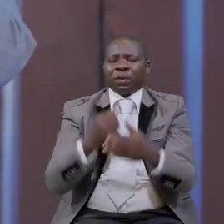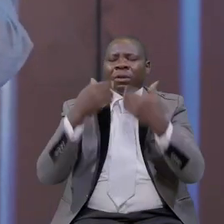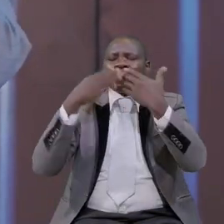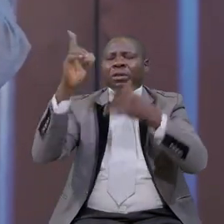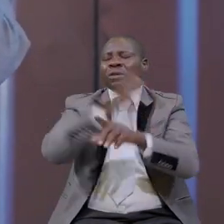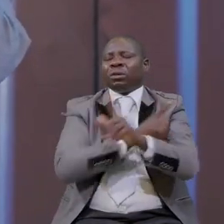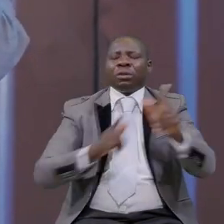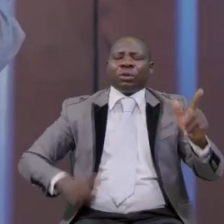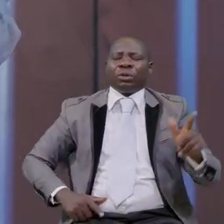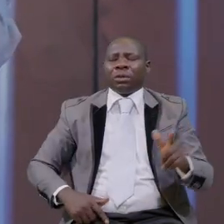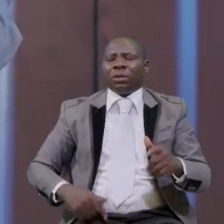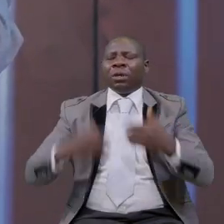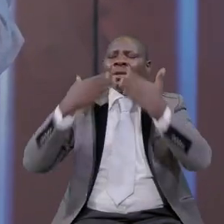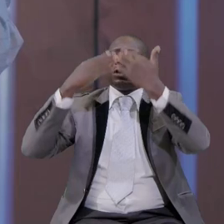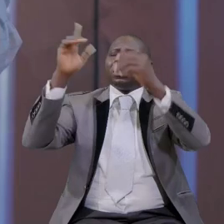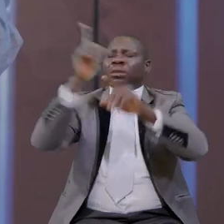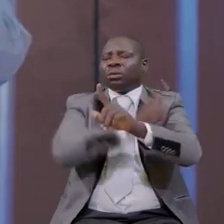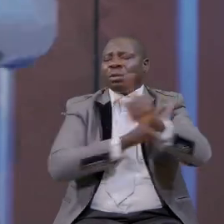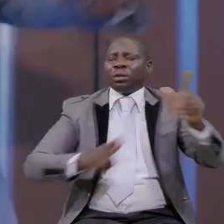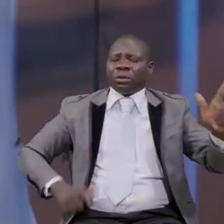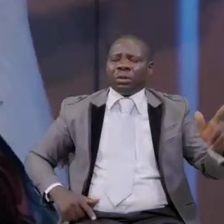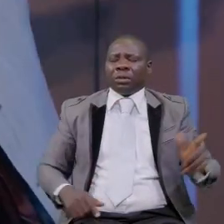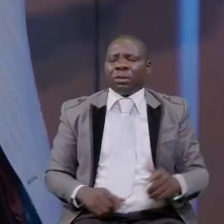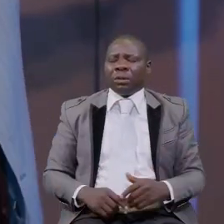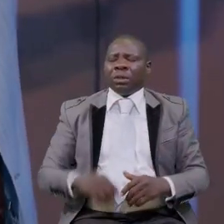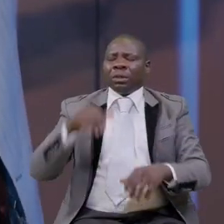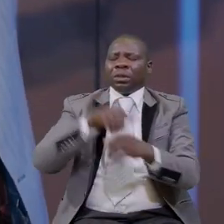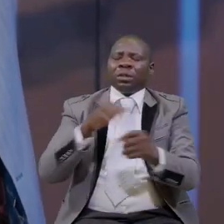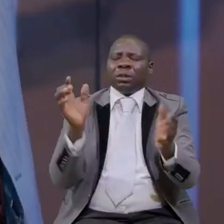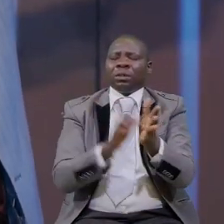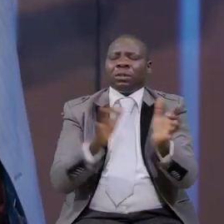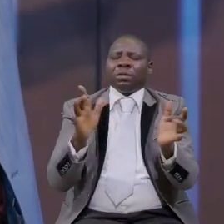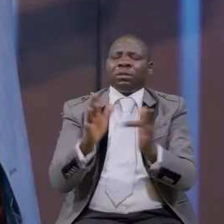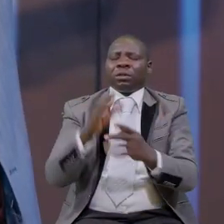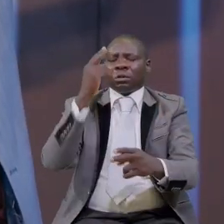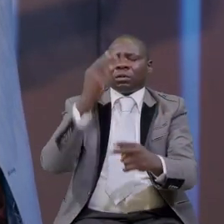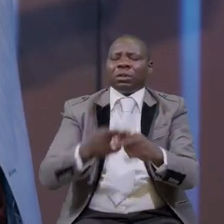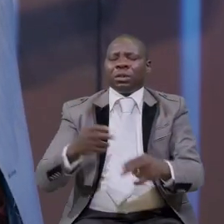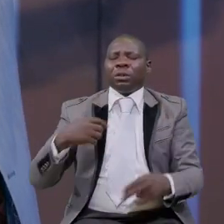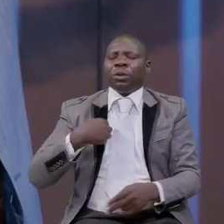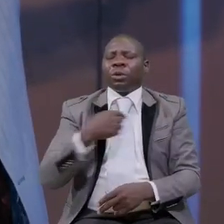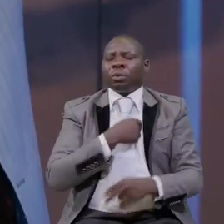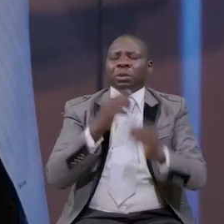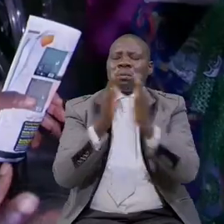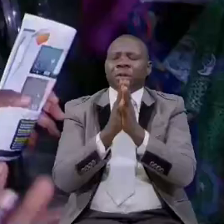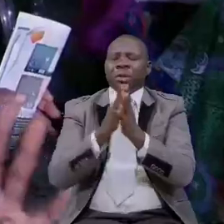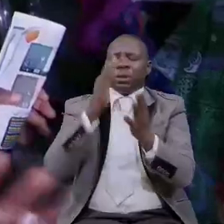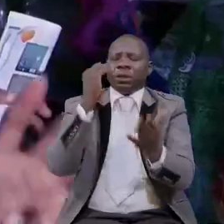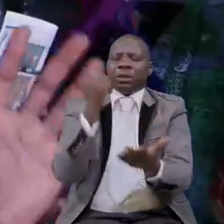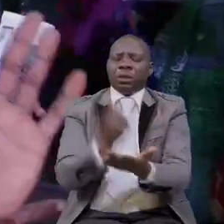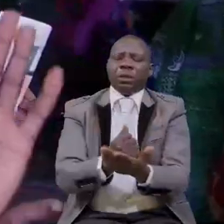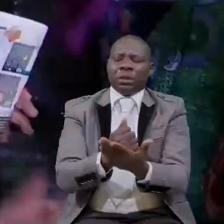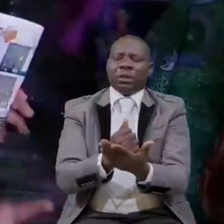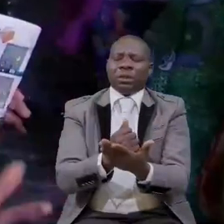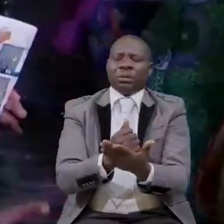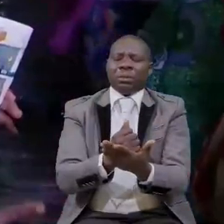Merci Seigneur. Merci Seigneur. Au nom de Jésus, nous prions.